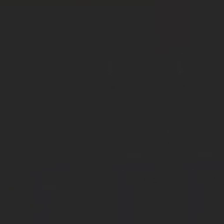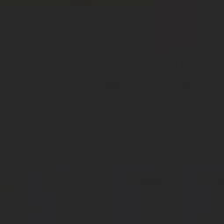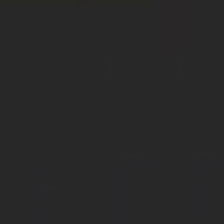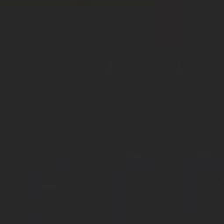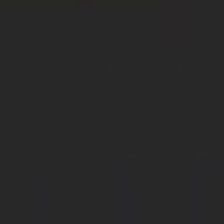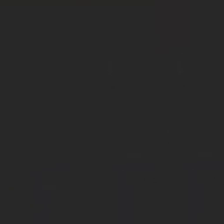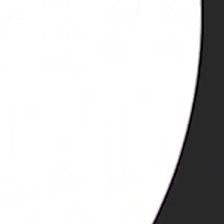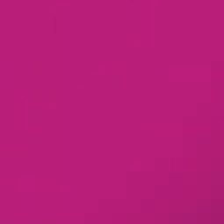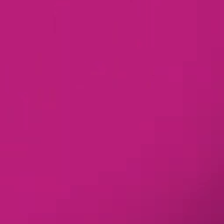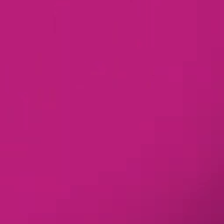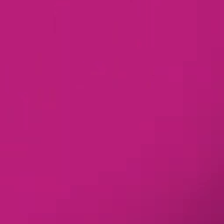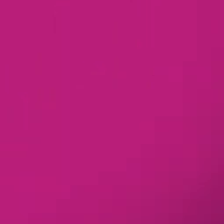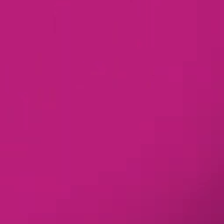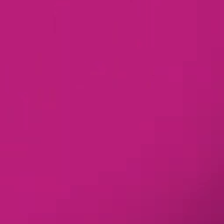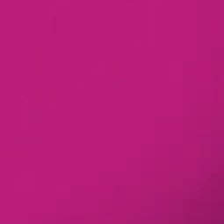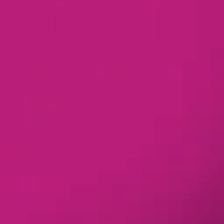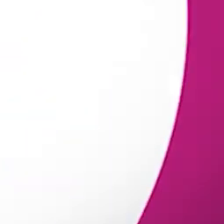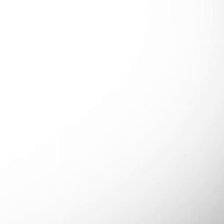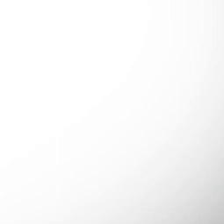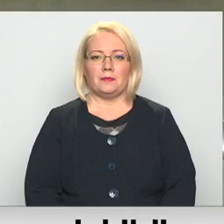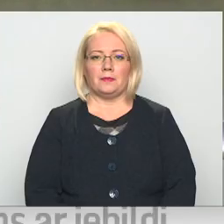Re, viss ēters ir te!